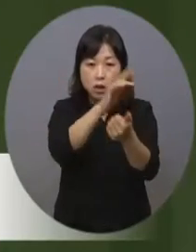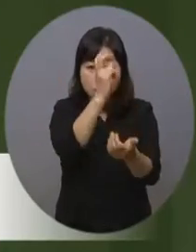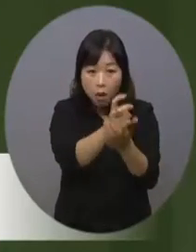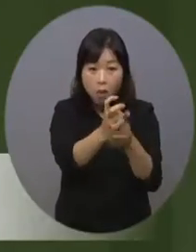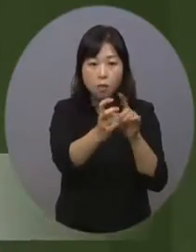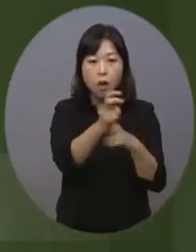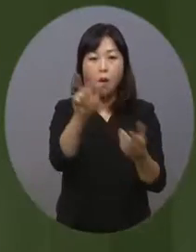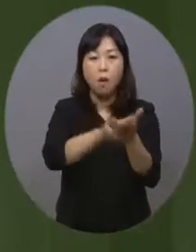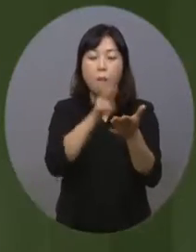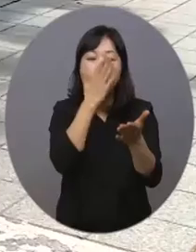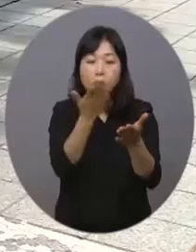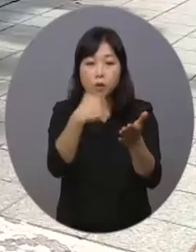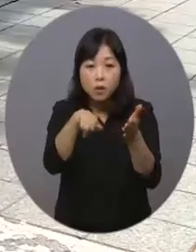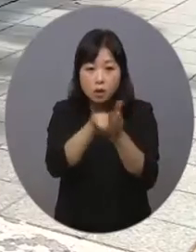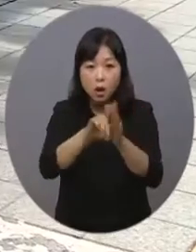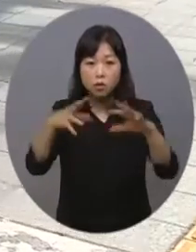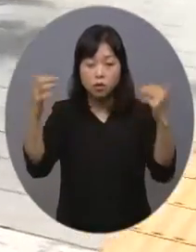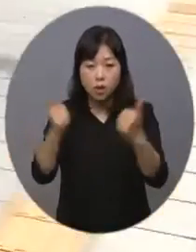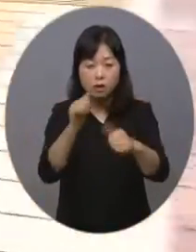모아야 합니다.